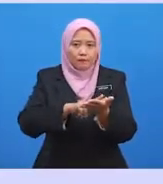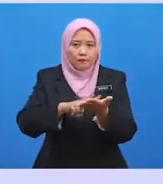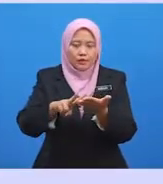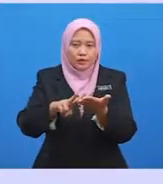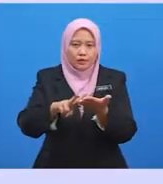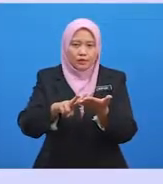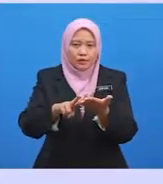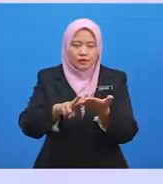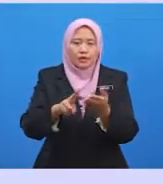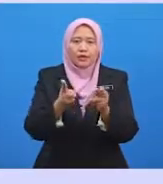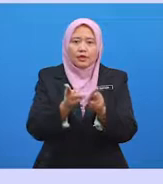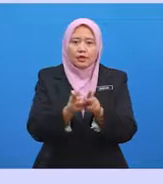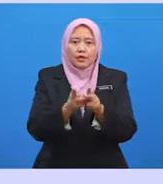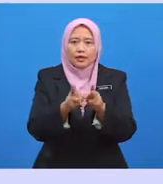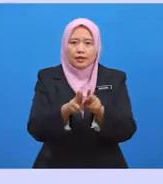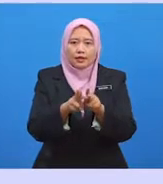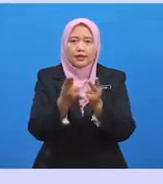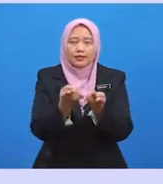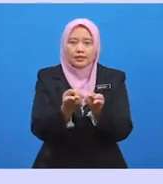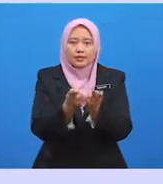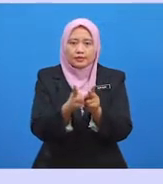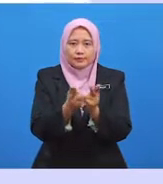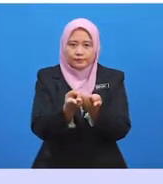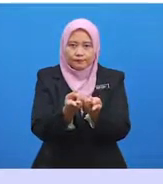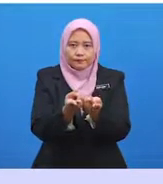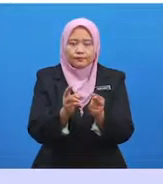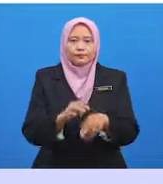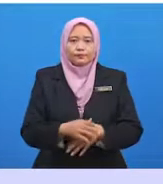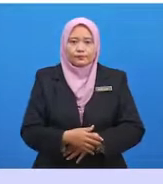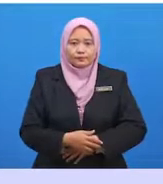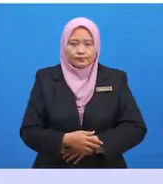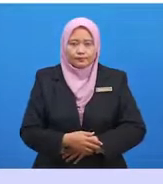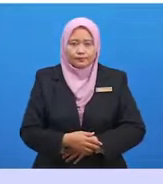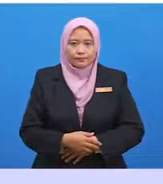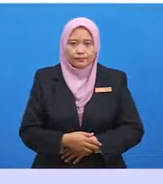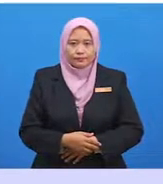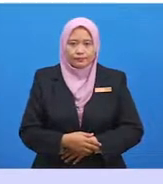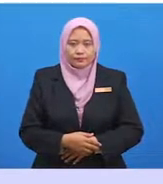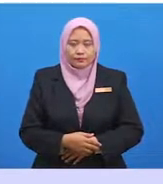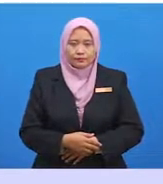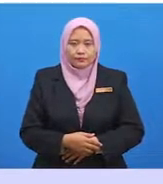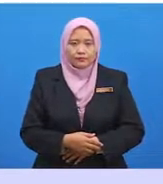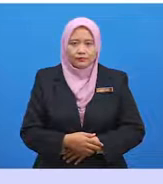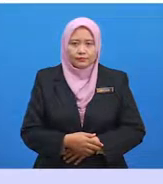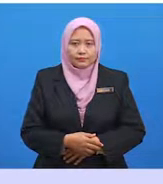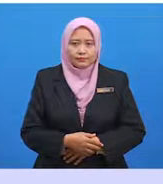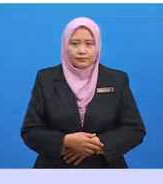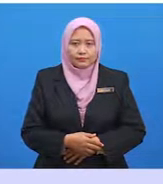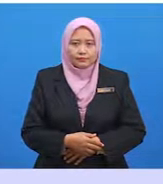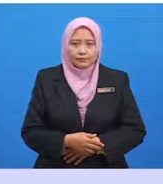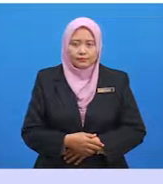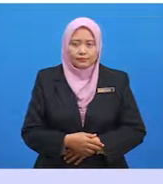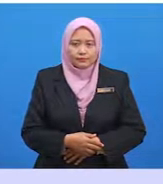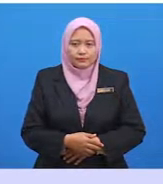Bukhari dan imam muslim ini hadis tubuhnya Umar radhiallahu anhuma khola ashobah